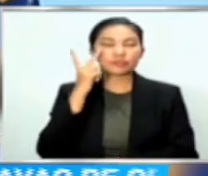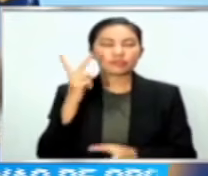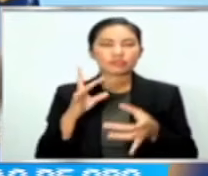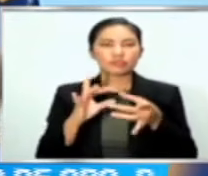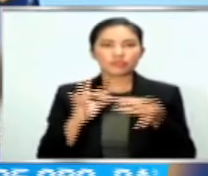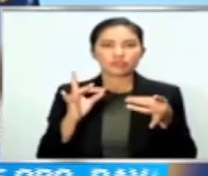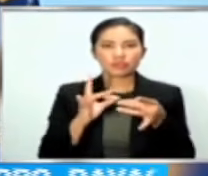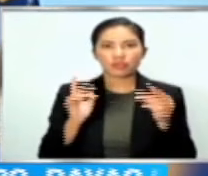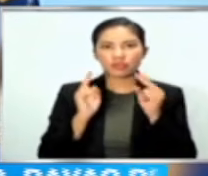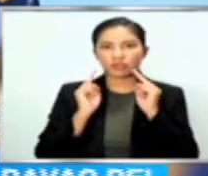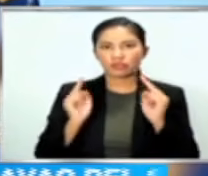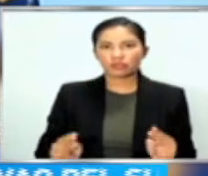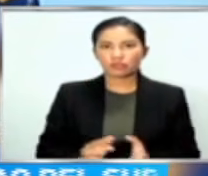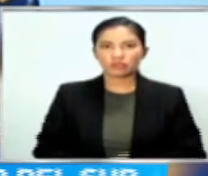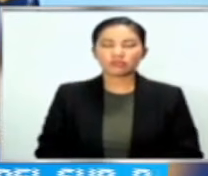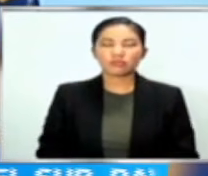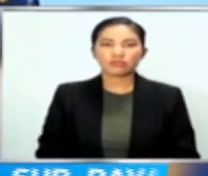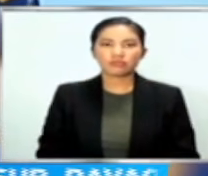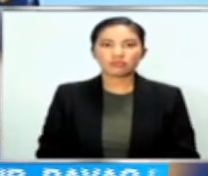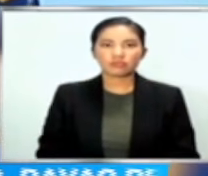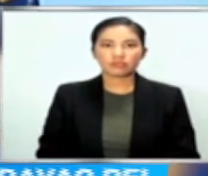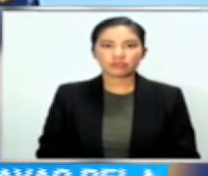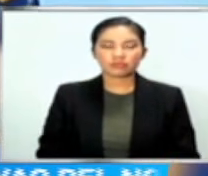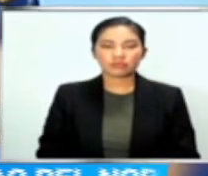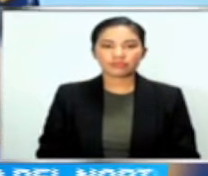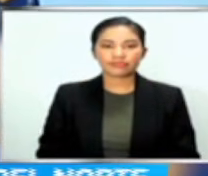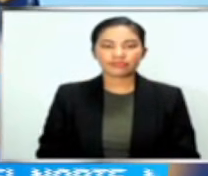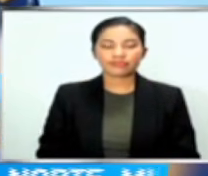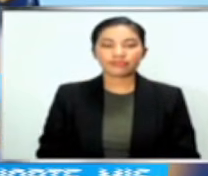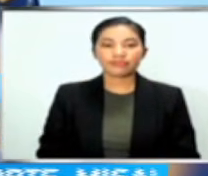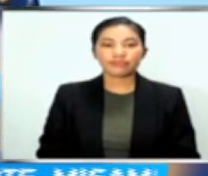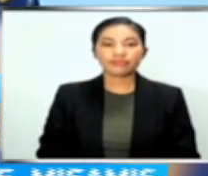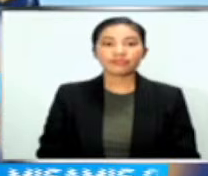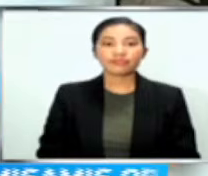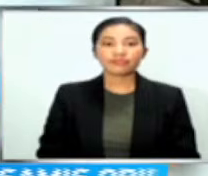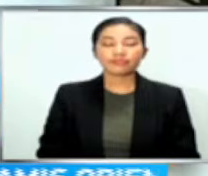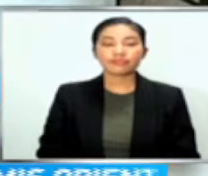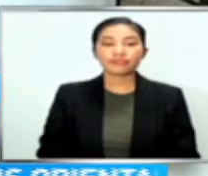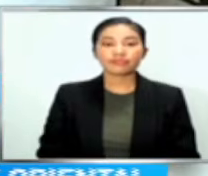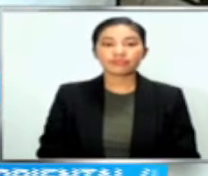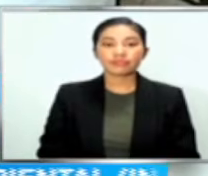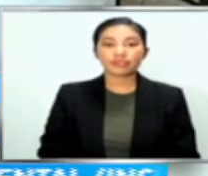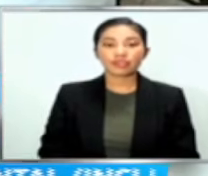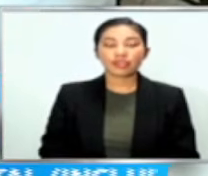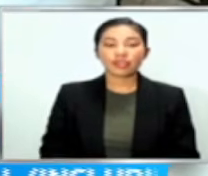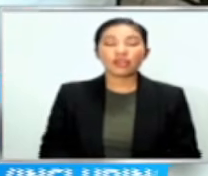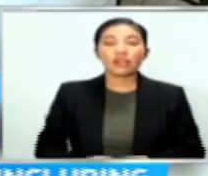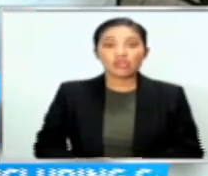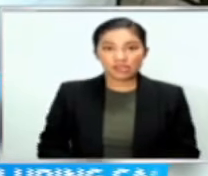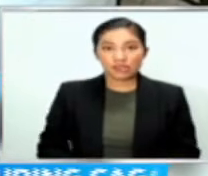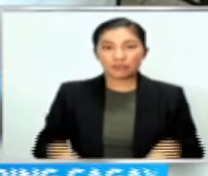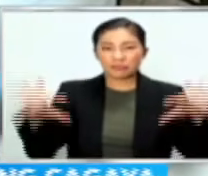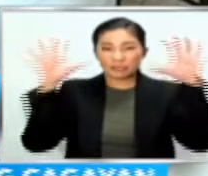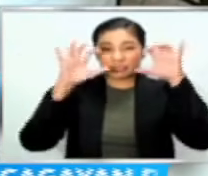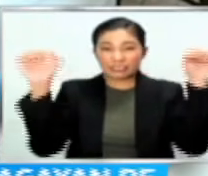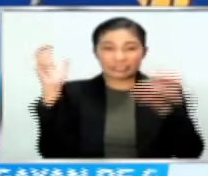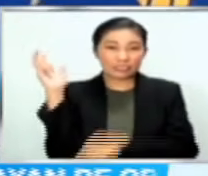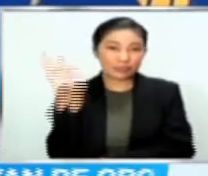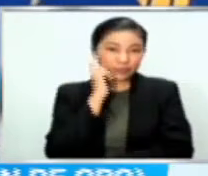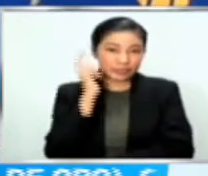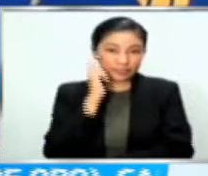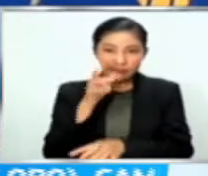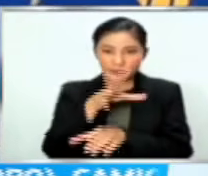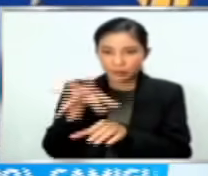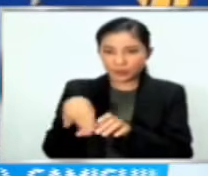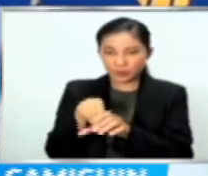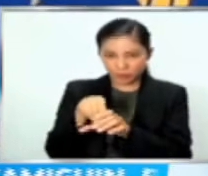Nandito na naman ako. Papalapit na nga ba si Pangulong Duterte sa desisyong tumakbo bilang Vice President sa 2022?